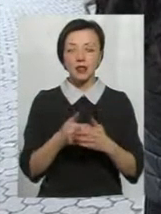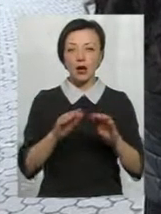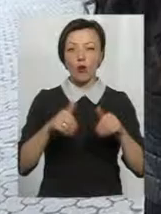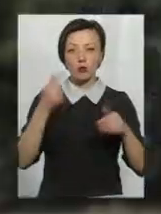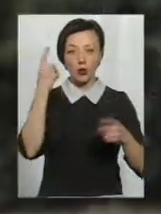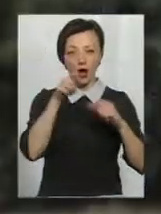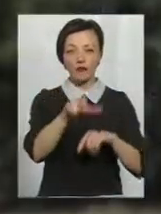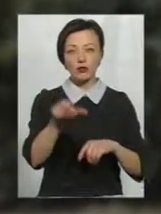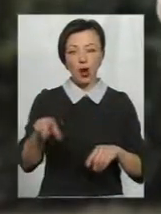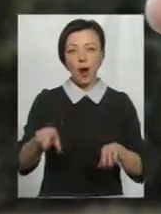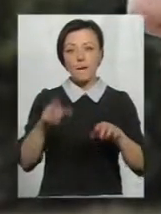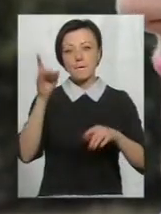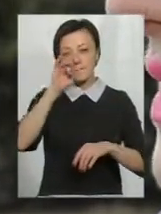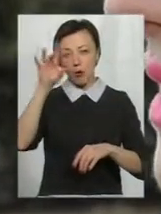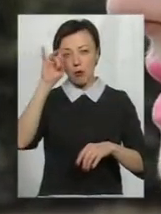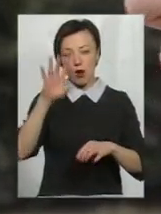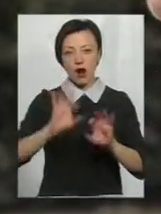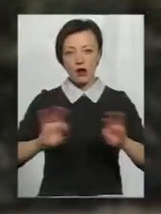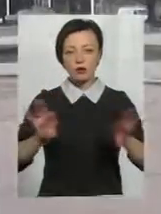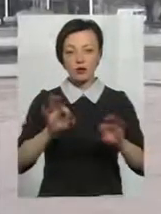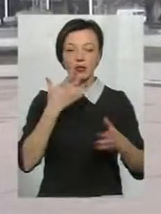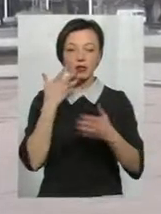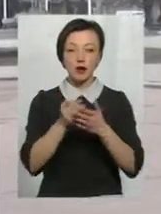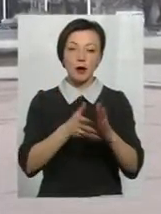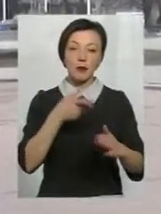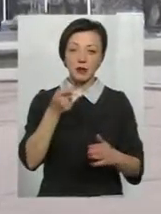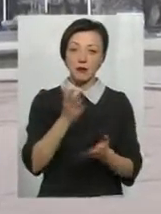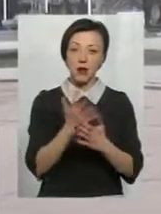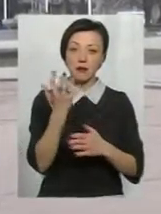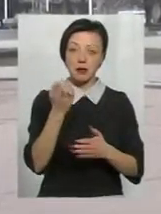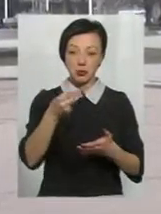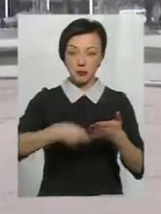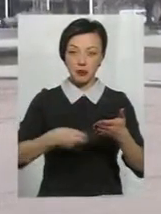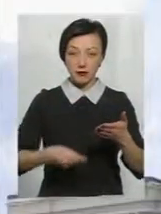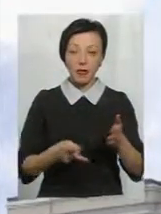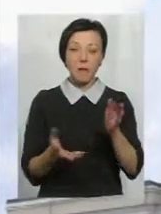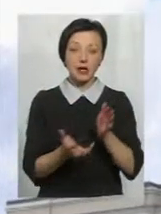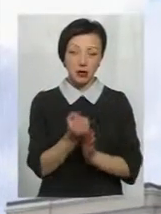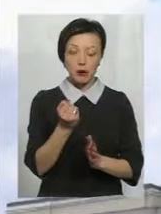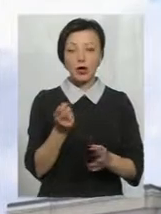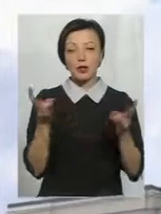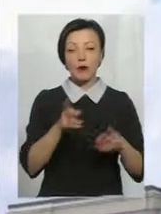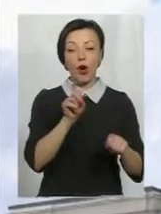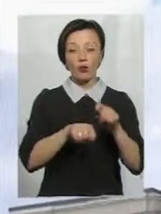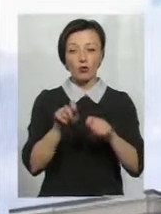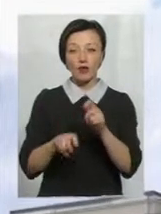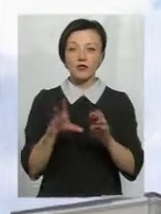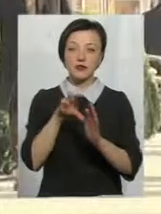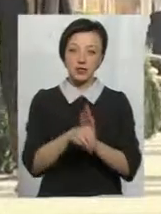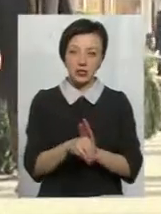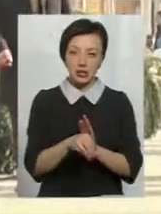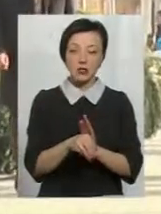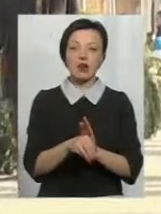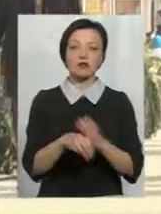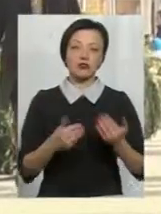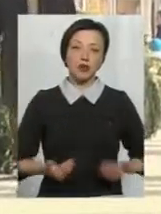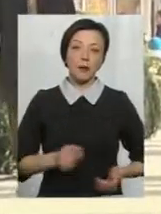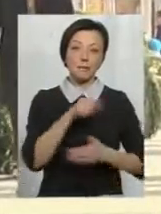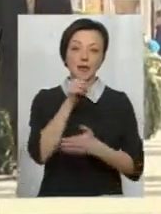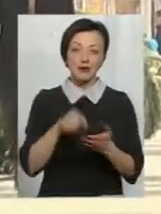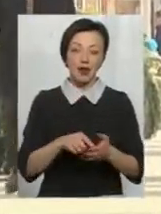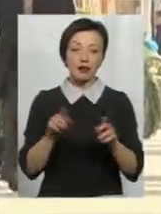авторам популяризувати свої петиції. Коли ж вони матимуть 500 голосів на підтримку, контролювати втілення у життя тих питань, які